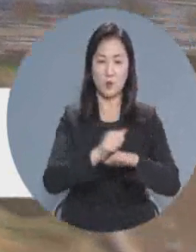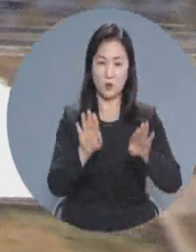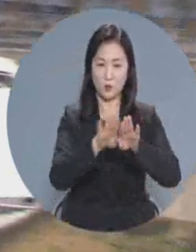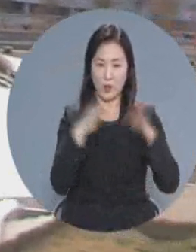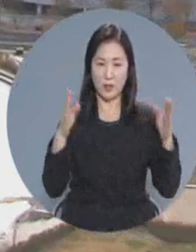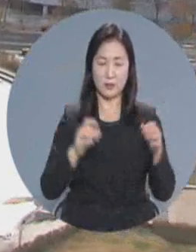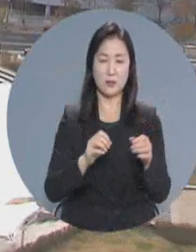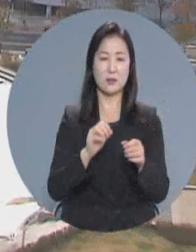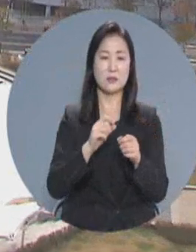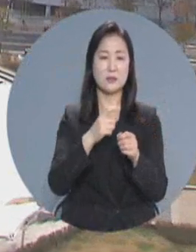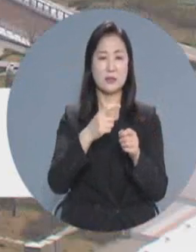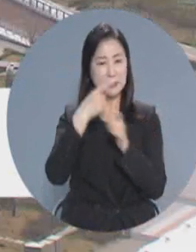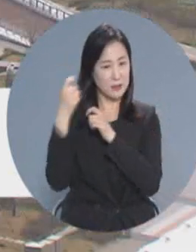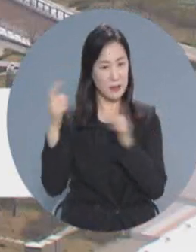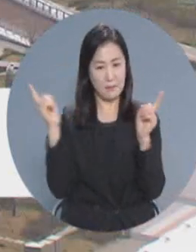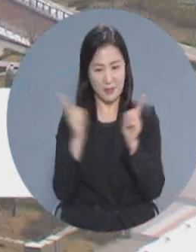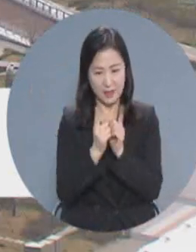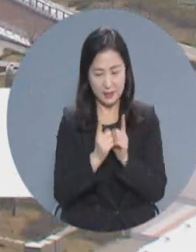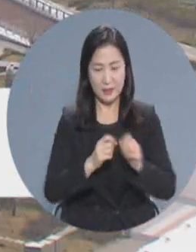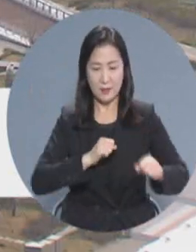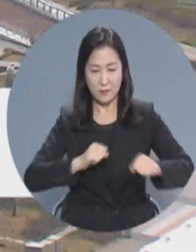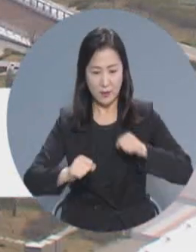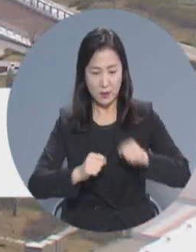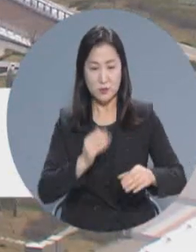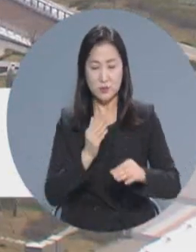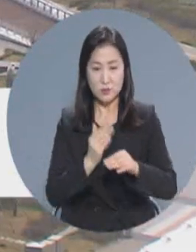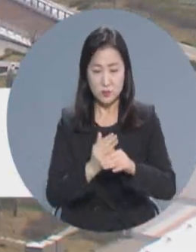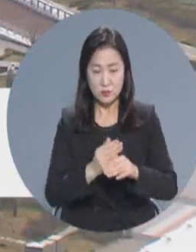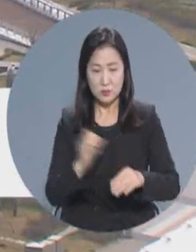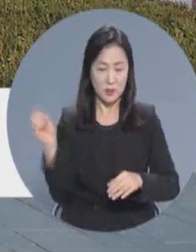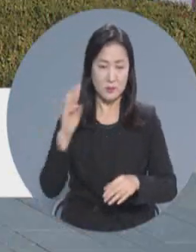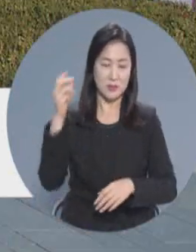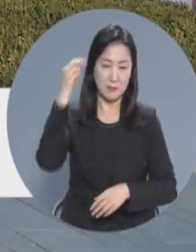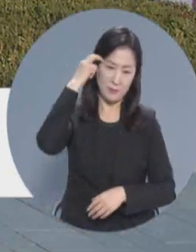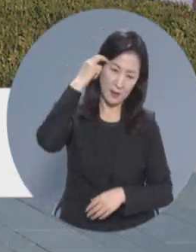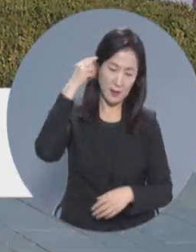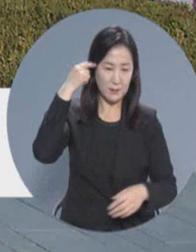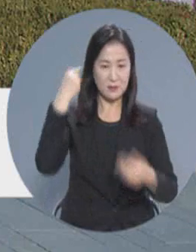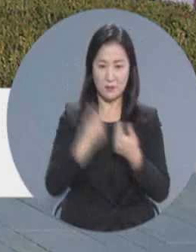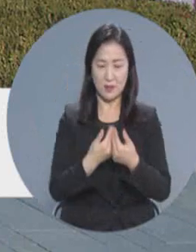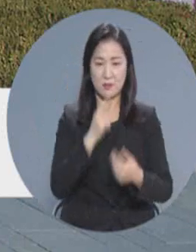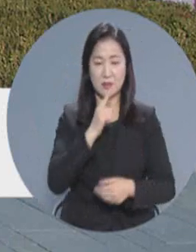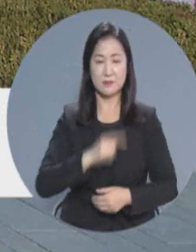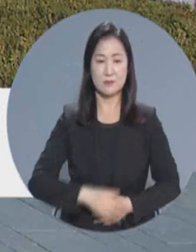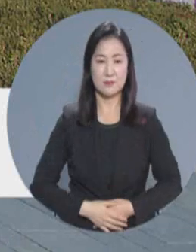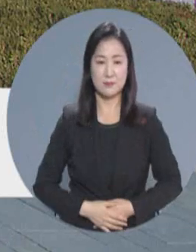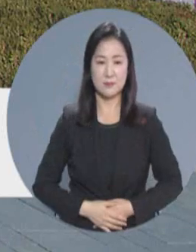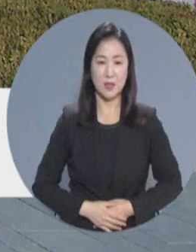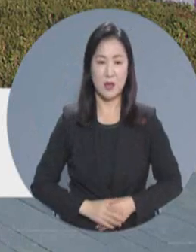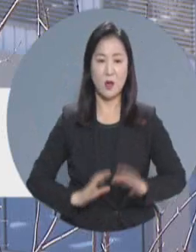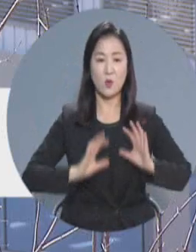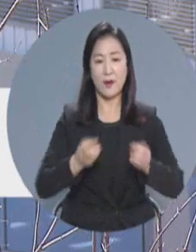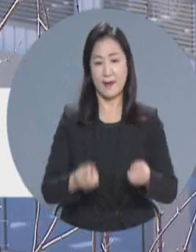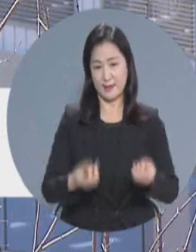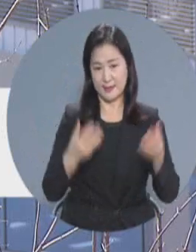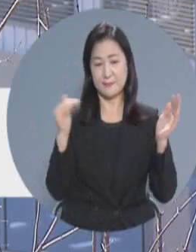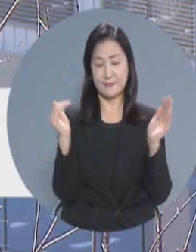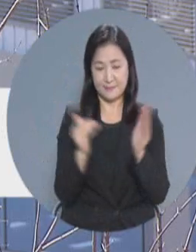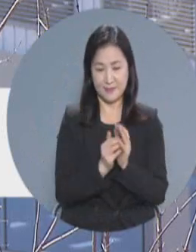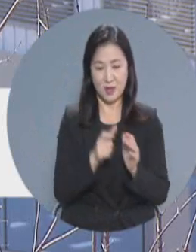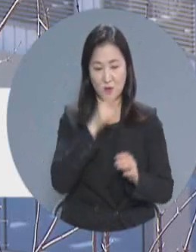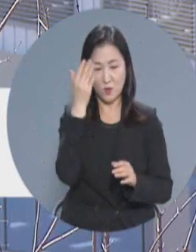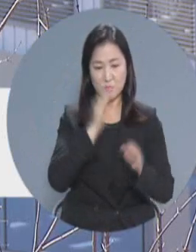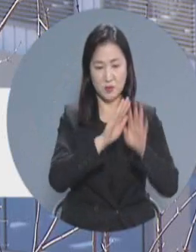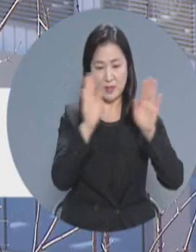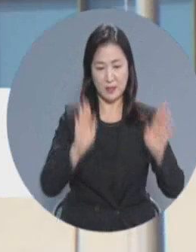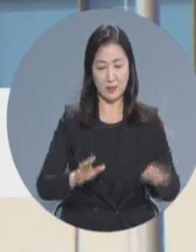맞아 새로운 활력을 모색하던 지역사회 염원에 찬물을 끼얹는 행위이며 국가행사가 치러진 여수